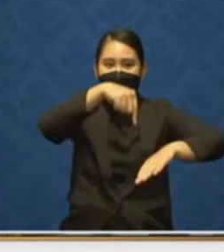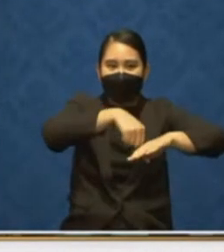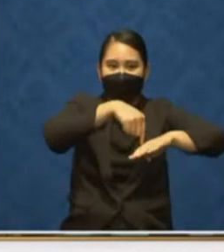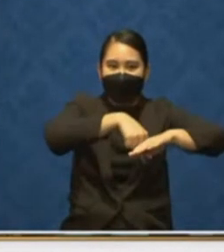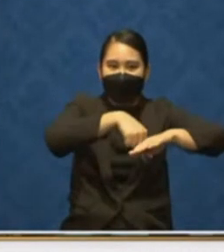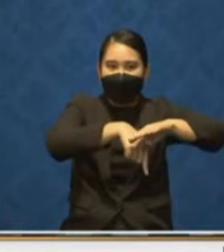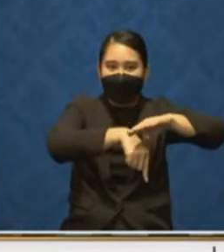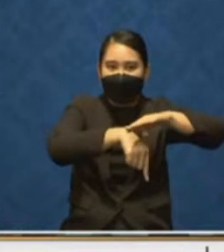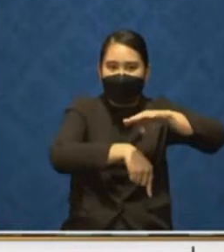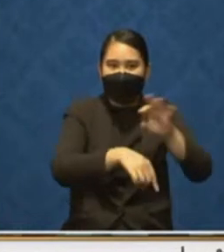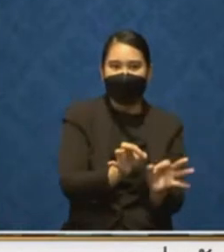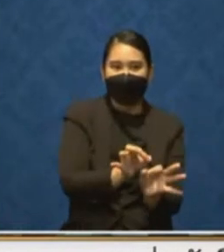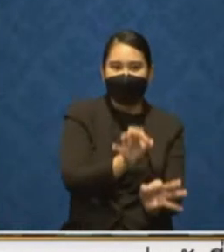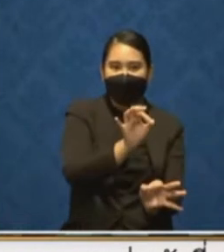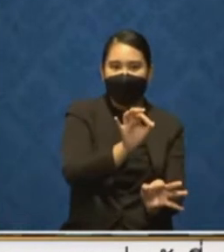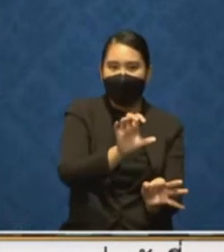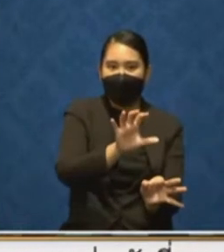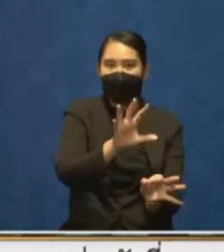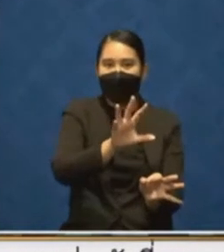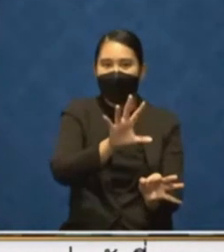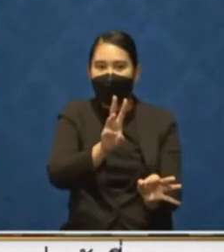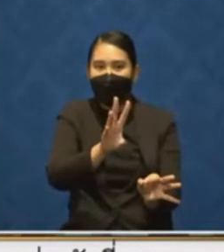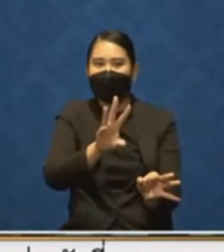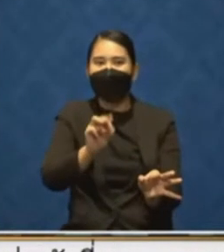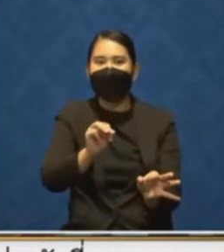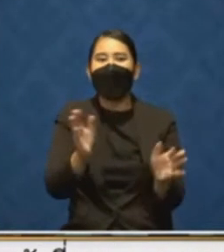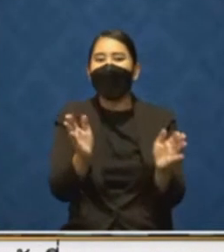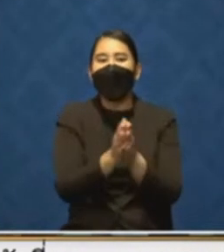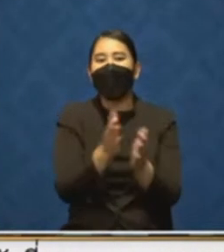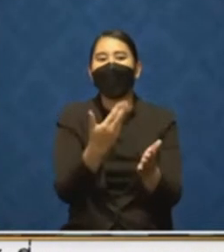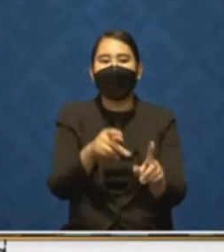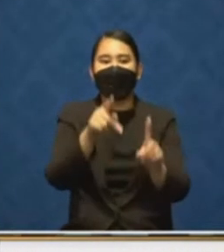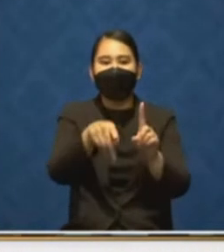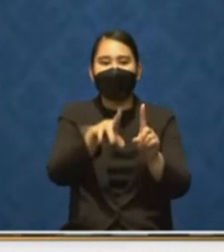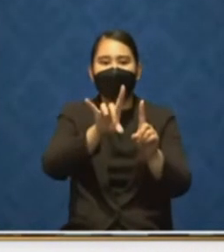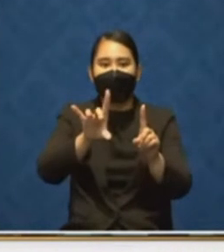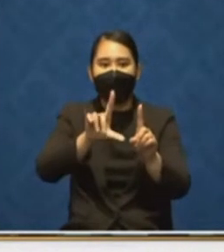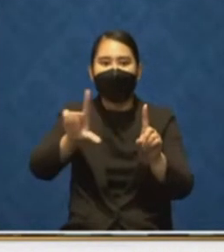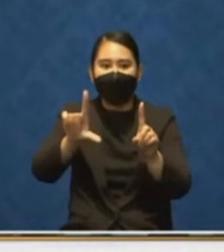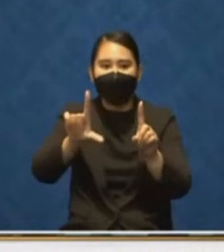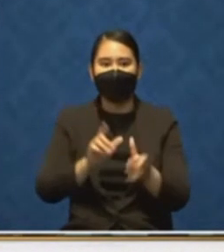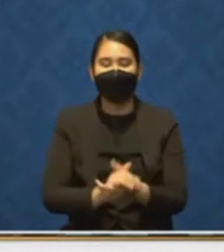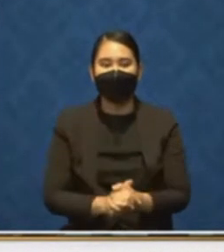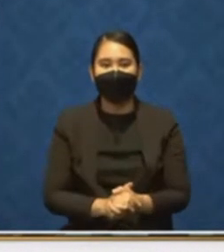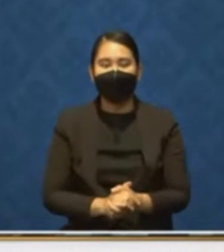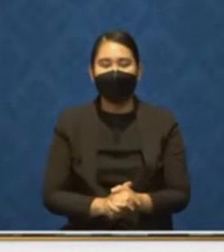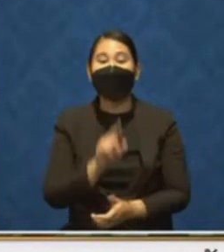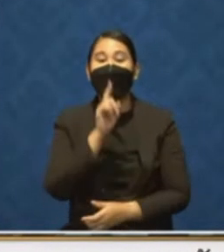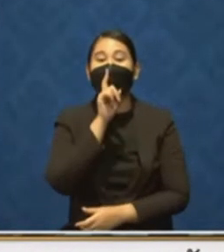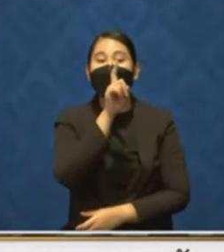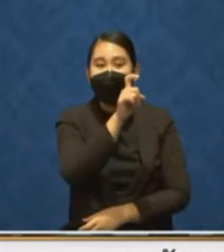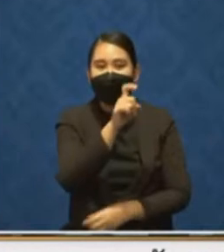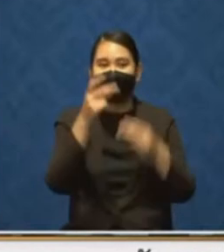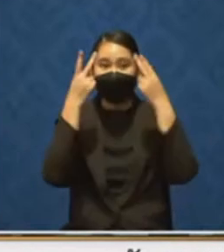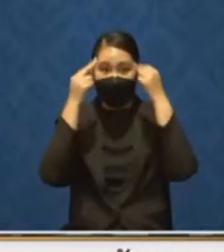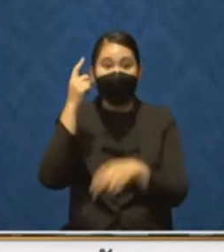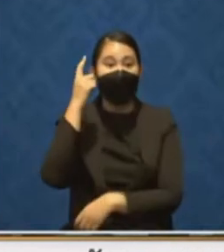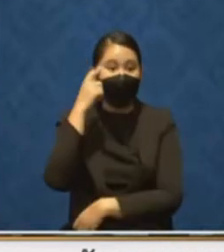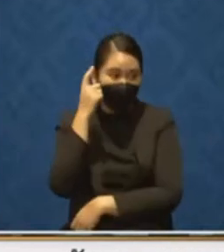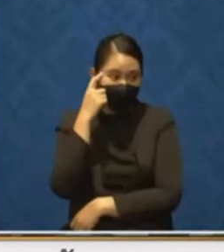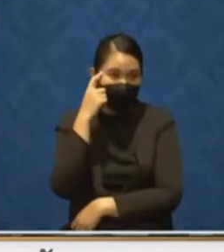600เมตรมูลค่า 200ล้าน 100รวมรับพันแปดร้อยล้านเนี่ยคำถามคือท่านนายกรัฐมนตรีนะรู้ไหม